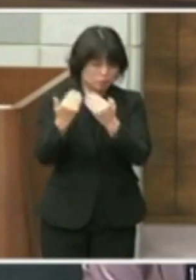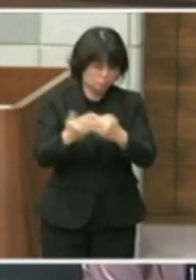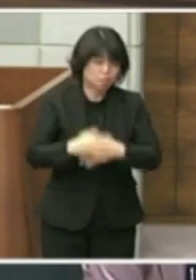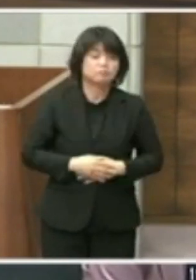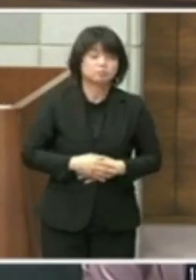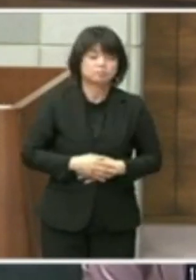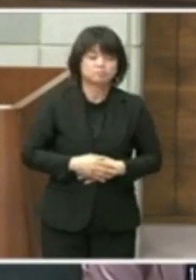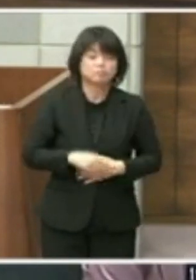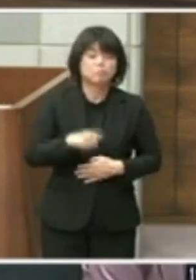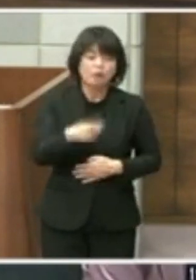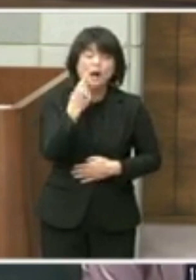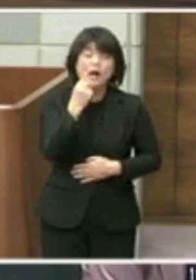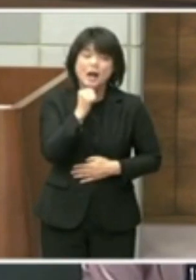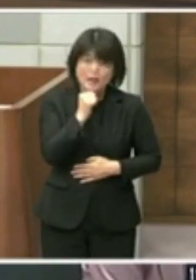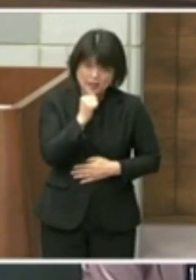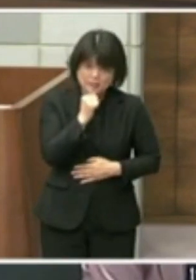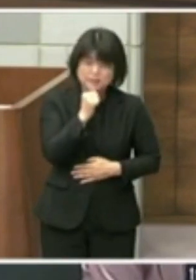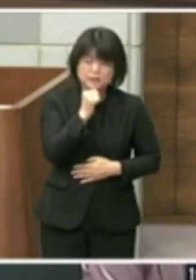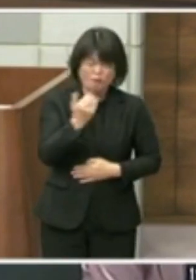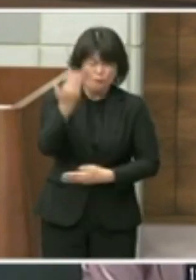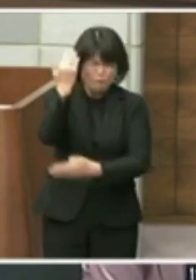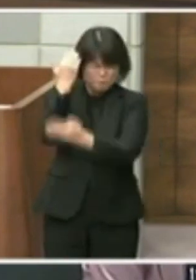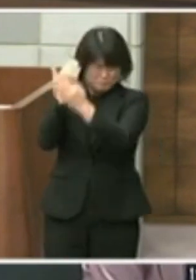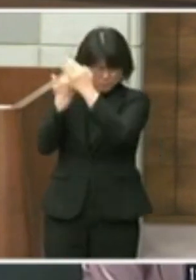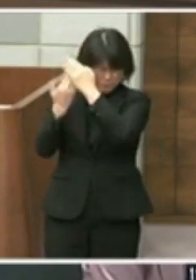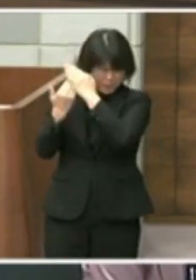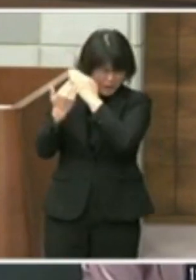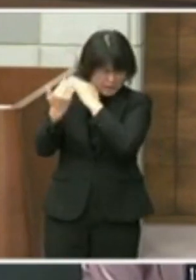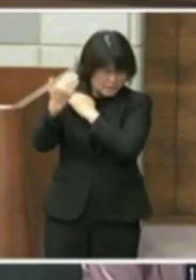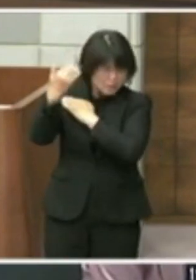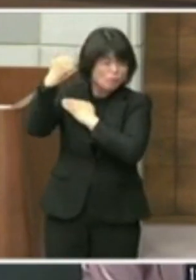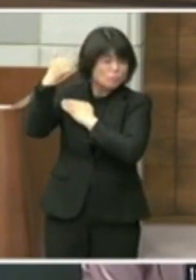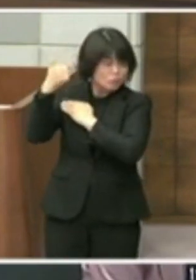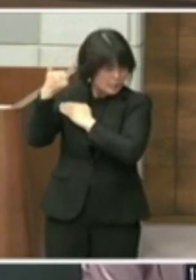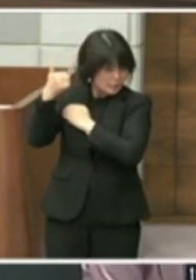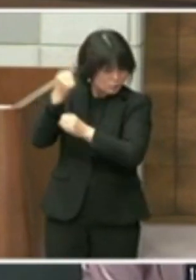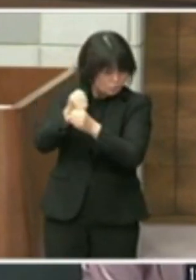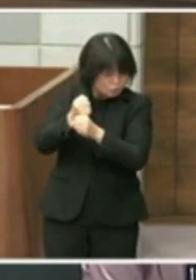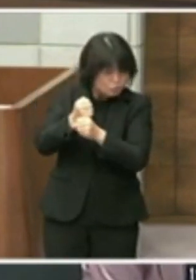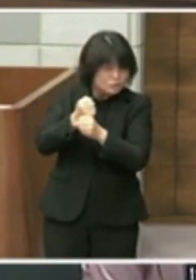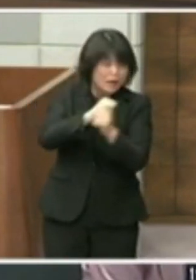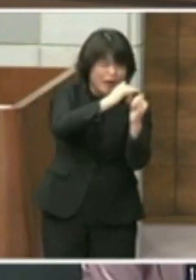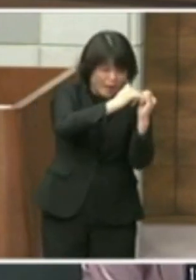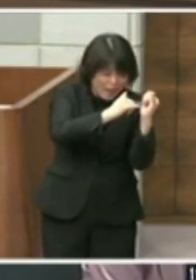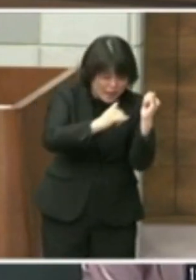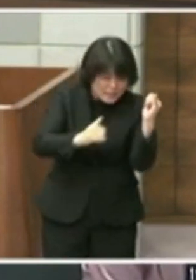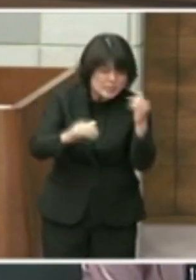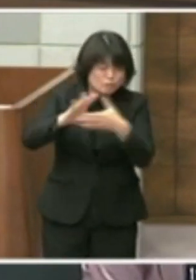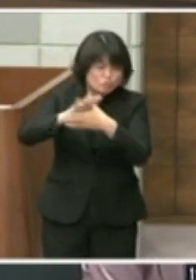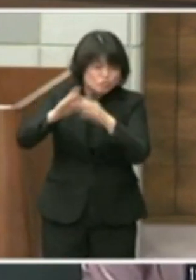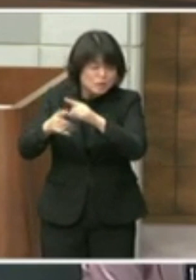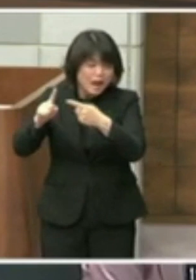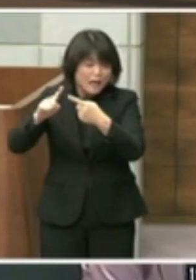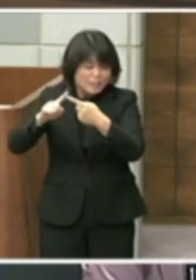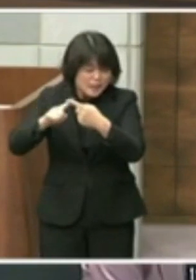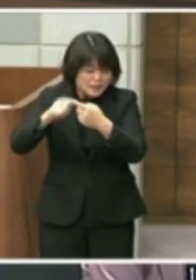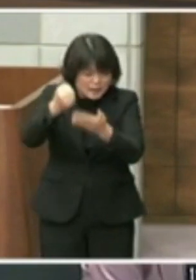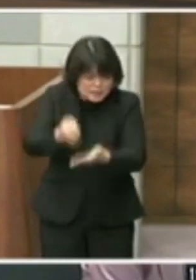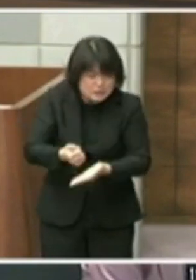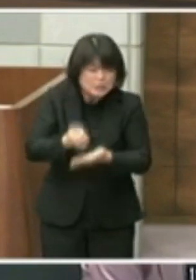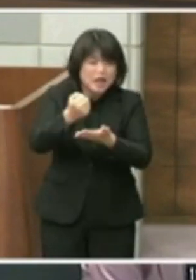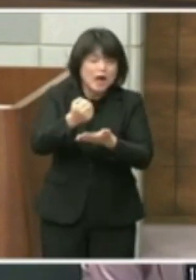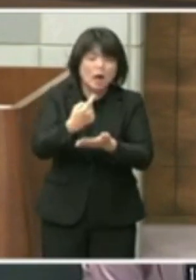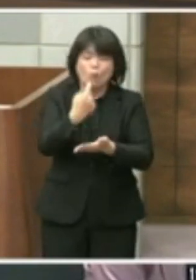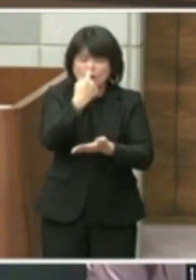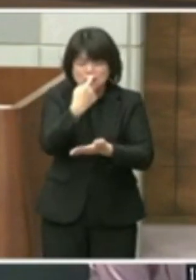林崎堀割、明石の先人たちが築き上げた歴史的文化的遺産、私は明石の宝やと